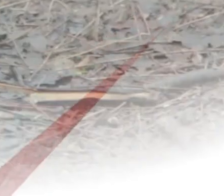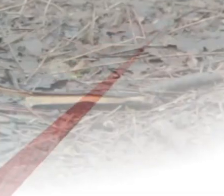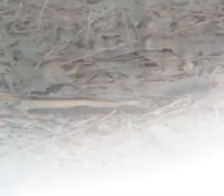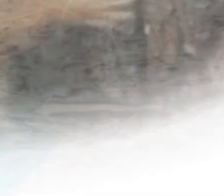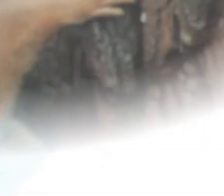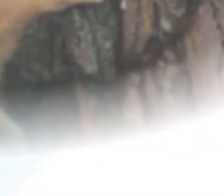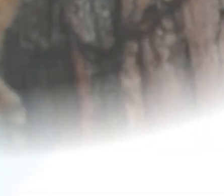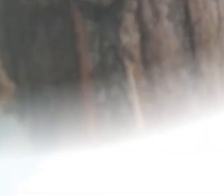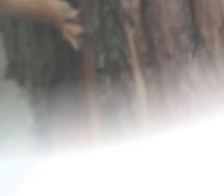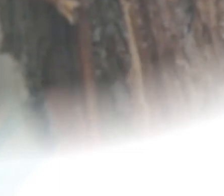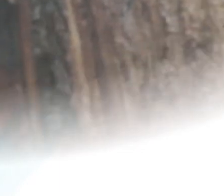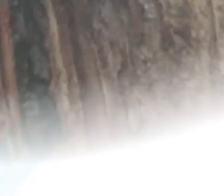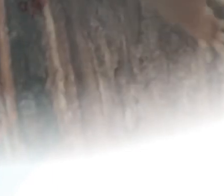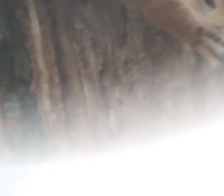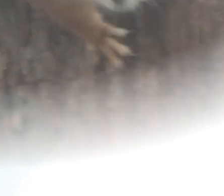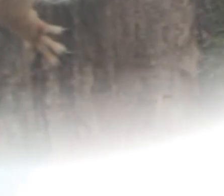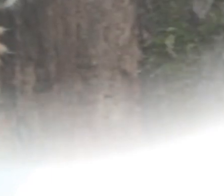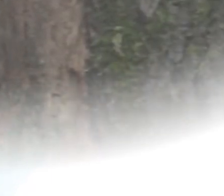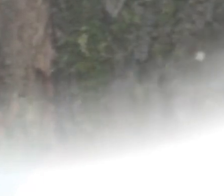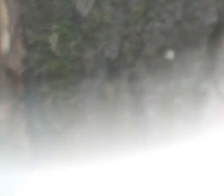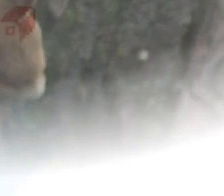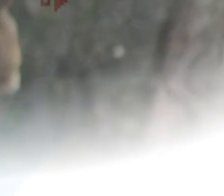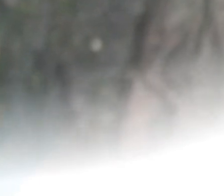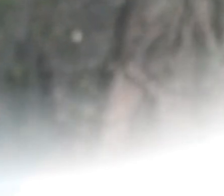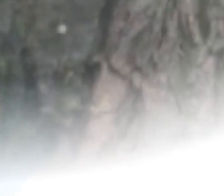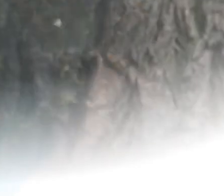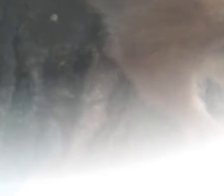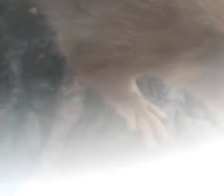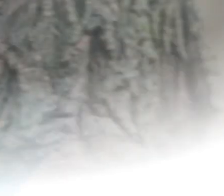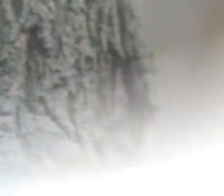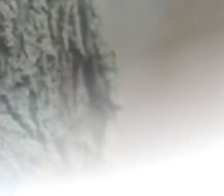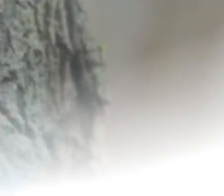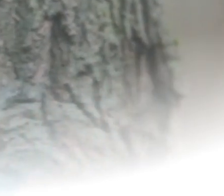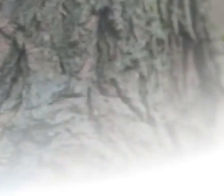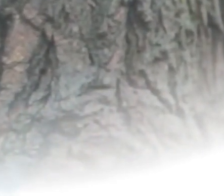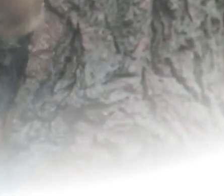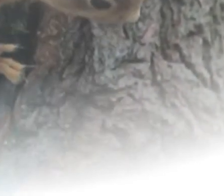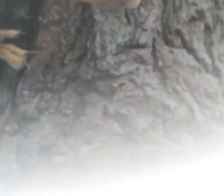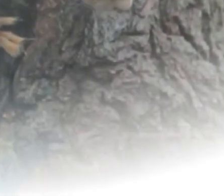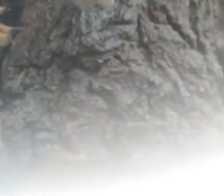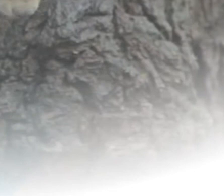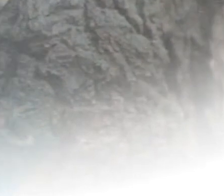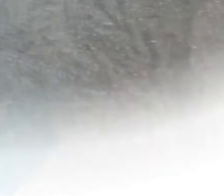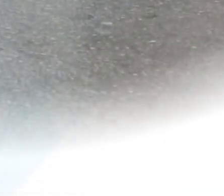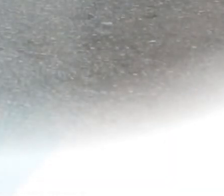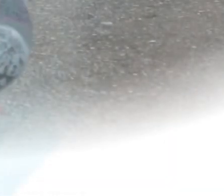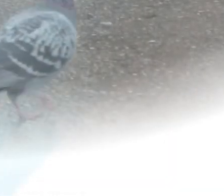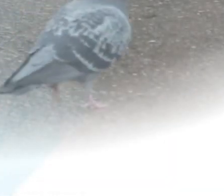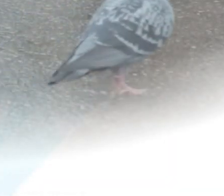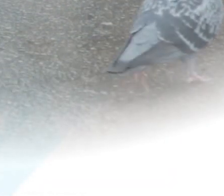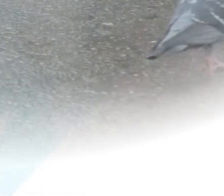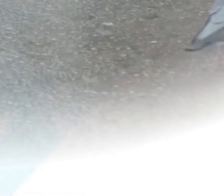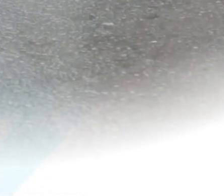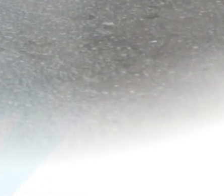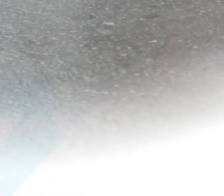Па праваслаўным календары 14 красавіка імяніны ў Мар'і, Яўхіма, Івана і Макара. У каталікоў